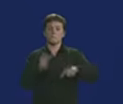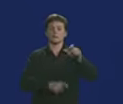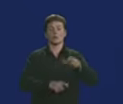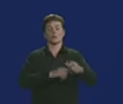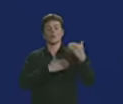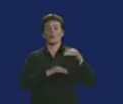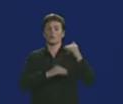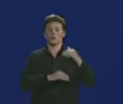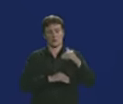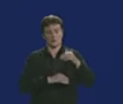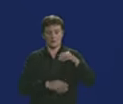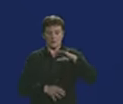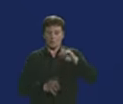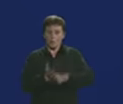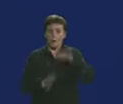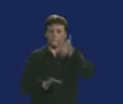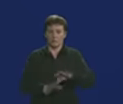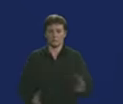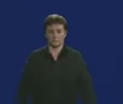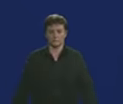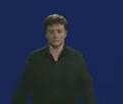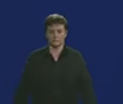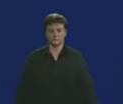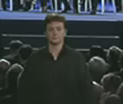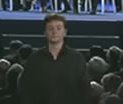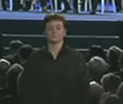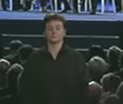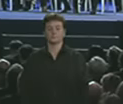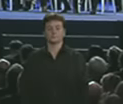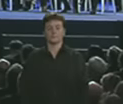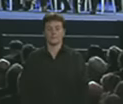immigrés. Attendez.